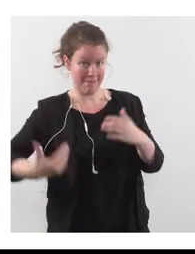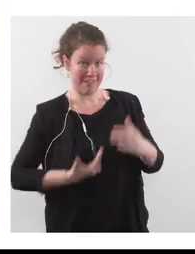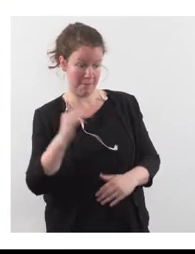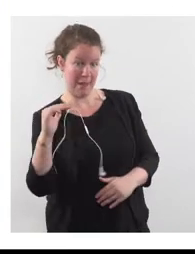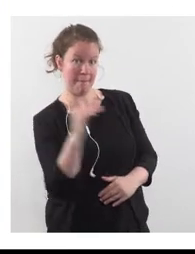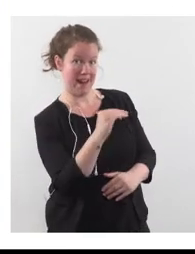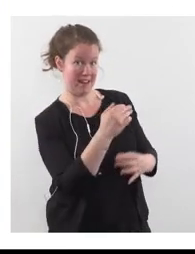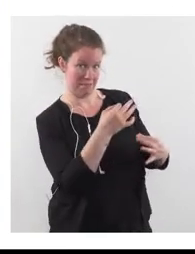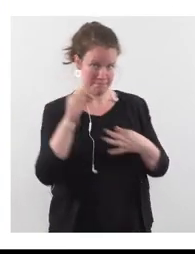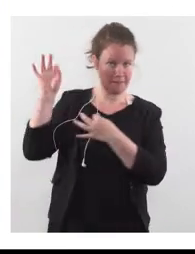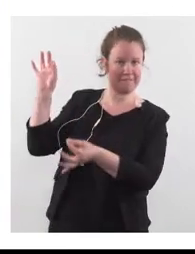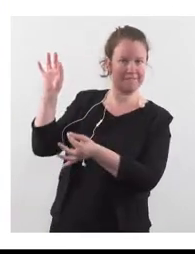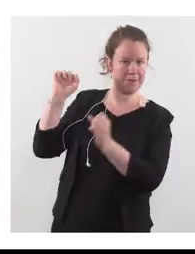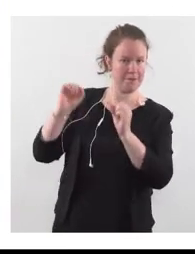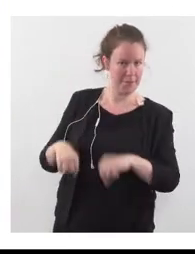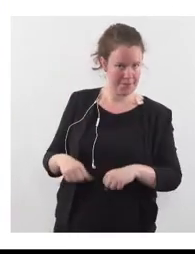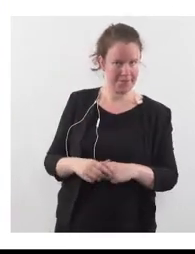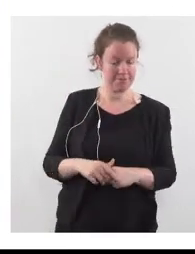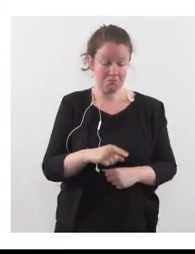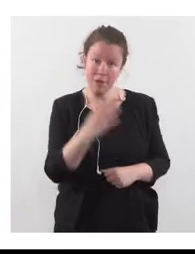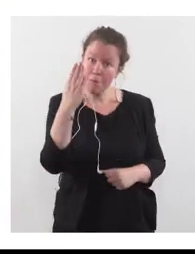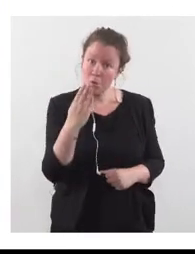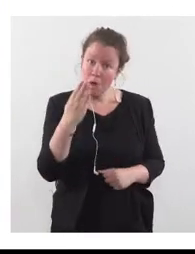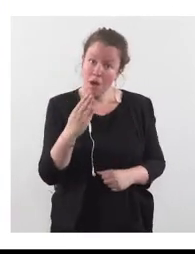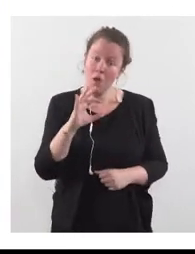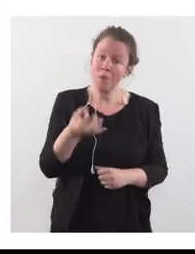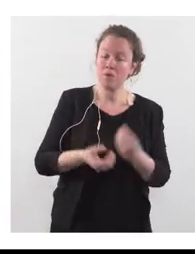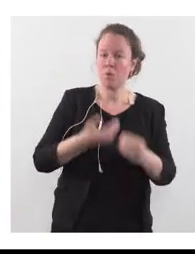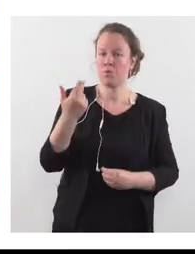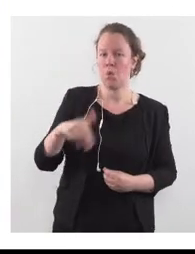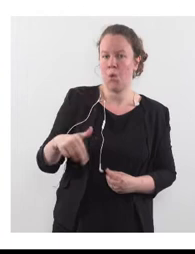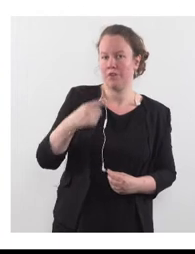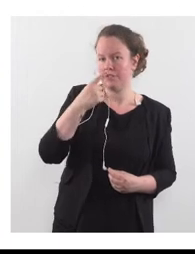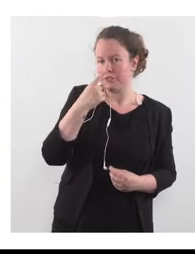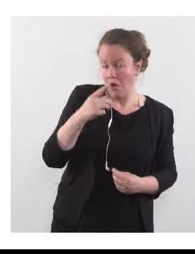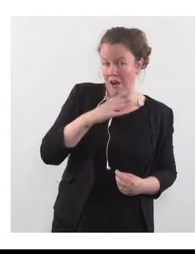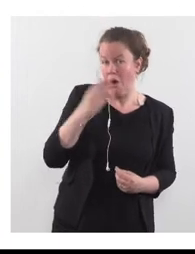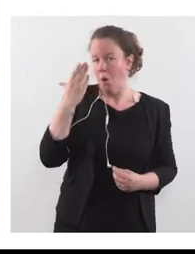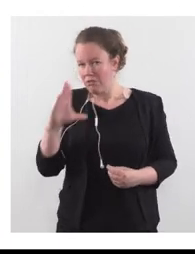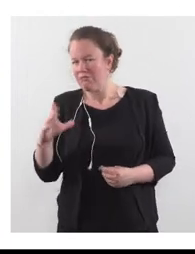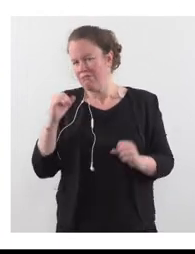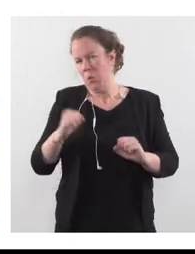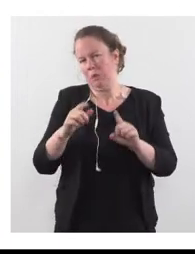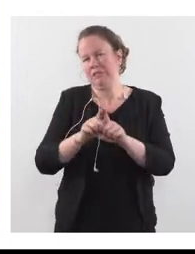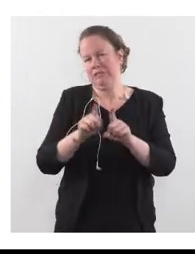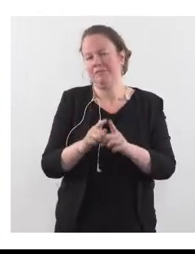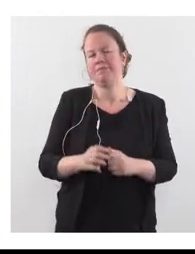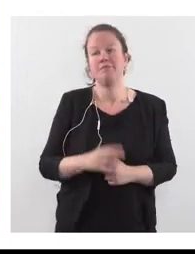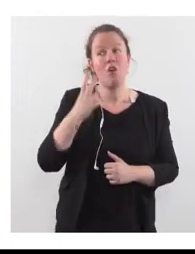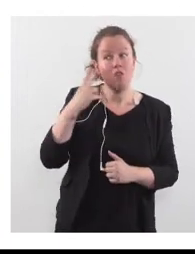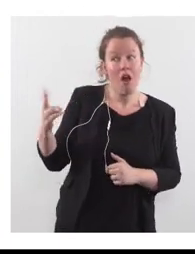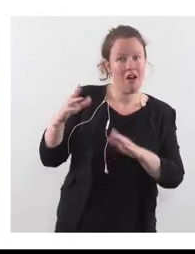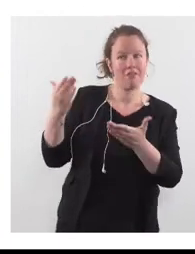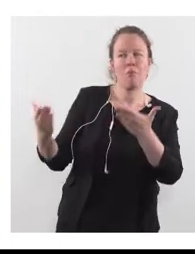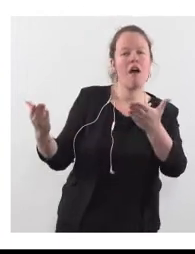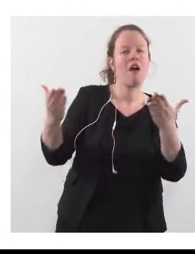Est-ce indispensable ? Je pense que d'autres voies peuvent être très utiles et le travail remarquable de nos homologues qui ne